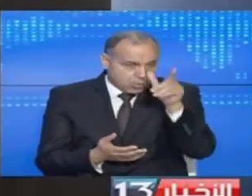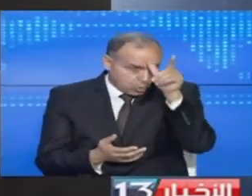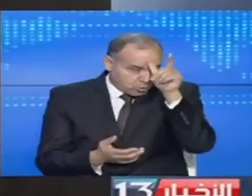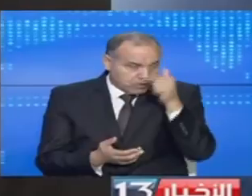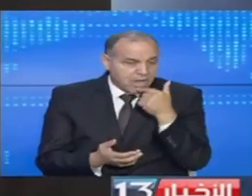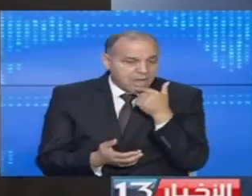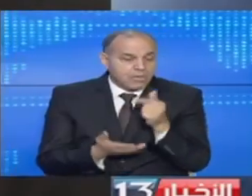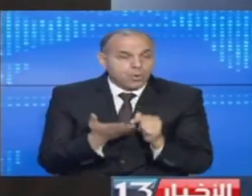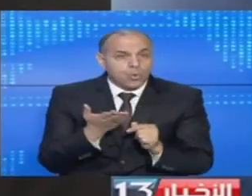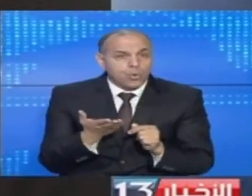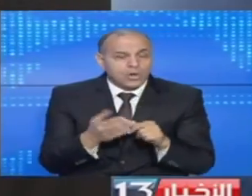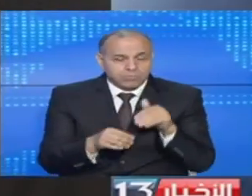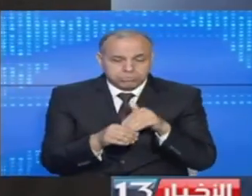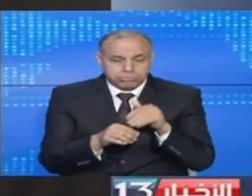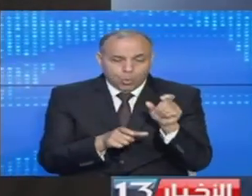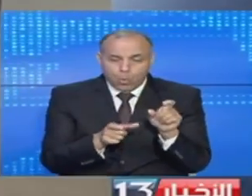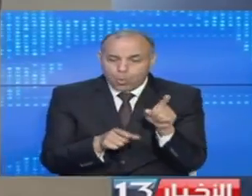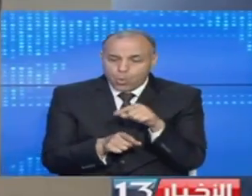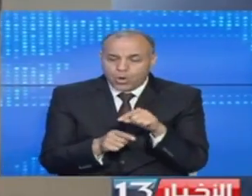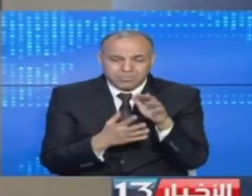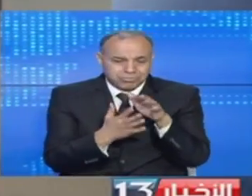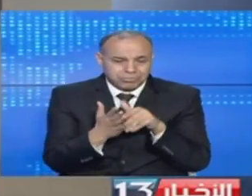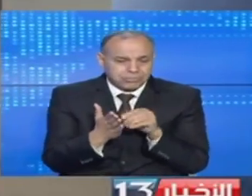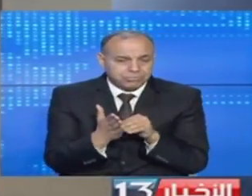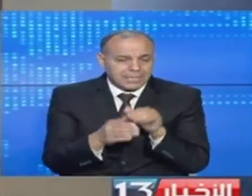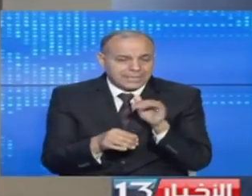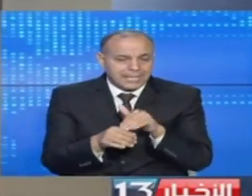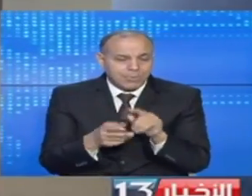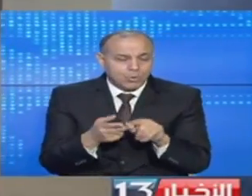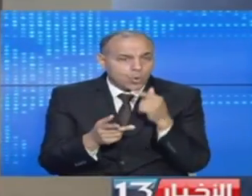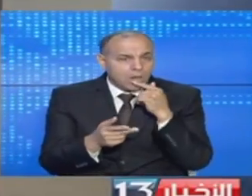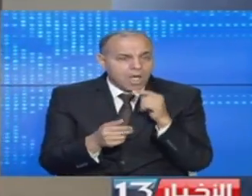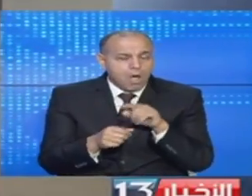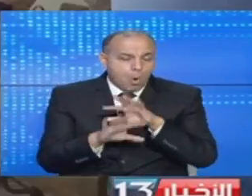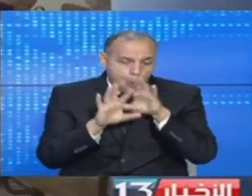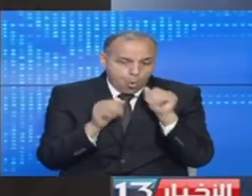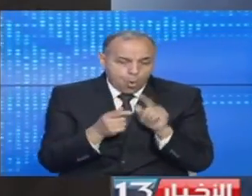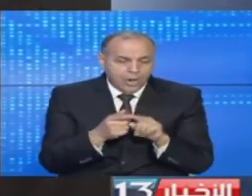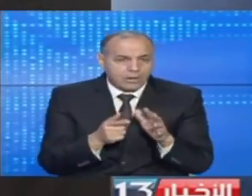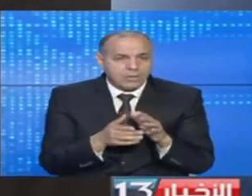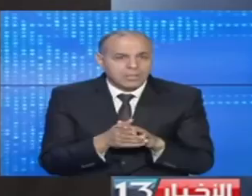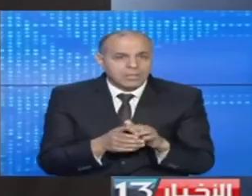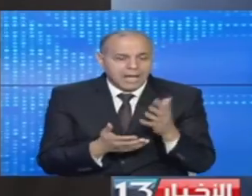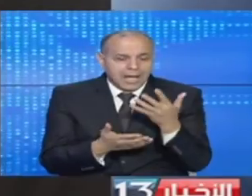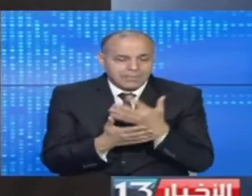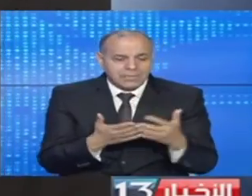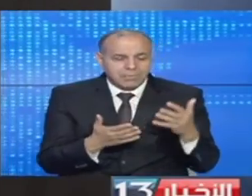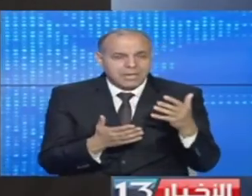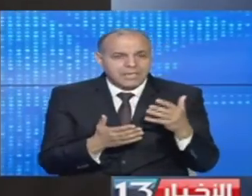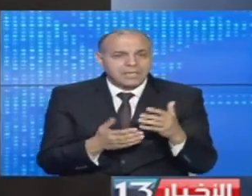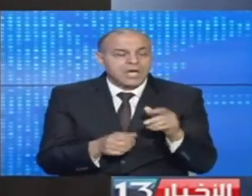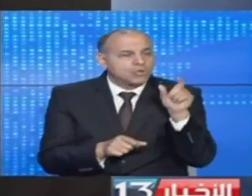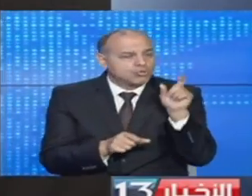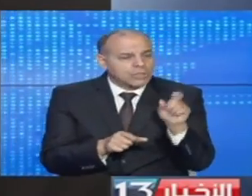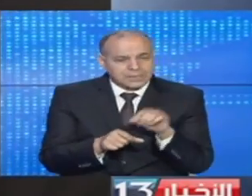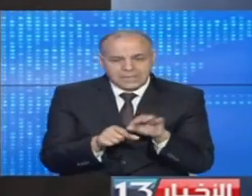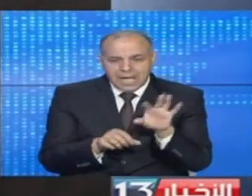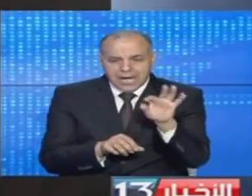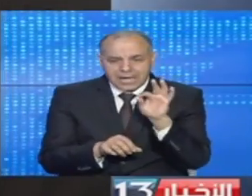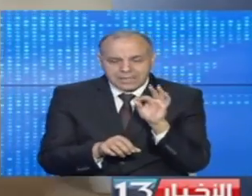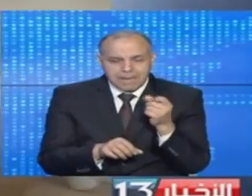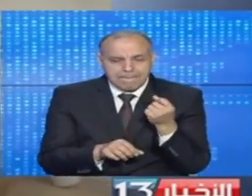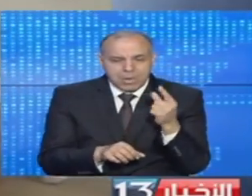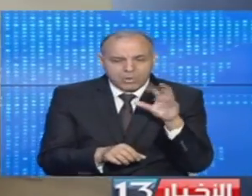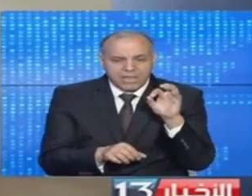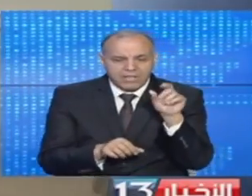وياتي الناخبين المسجلين في اللوائح الانتخابيه والبالغ عددهم حوالي خمسه ملايين ناخب لاختيار مائه